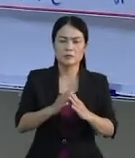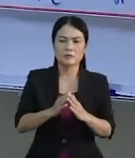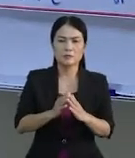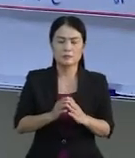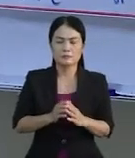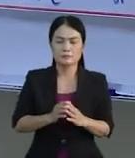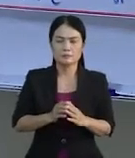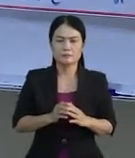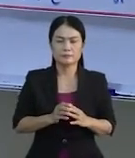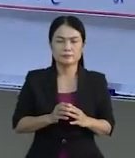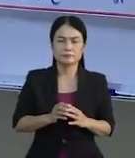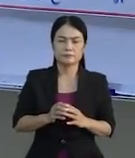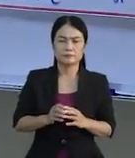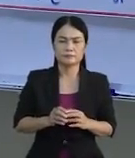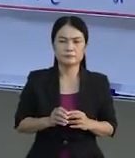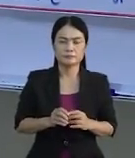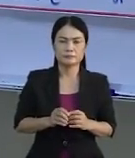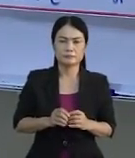អ្នកភូមិ